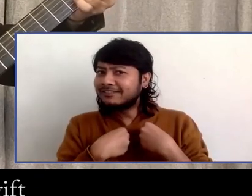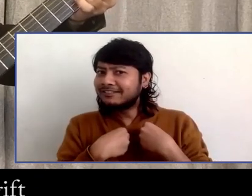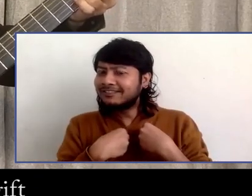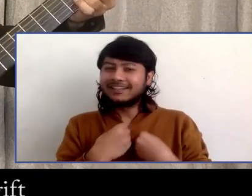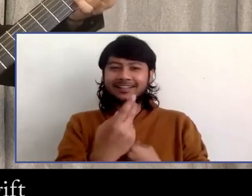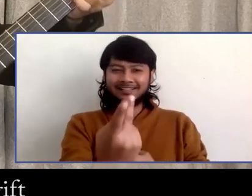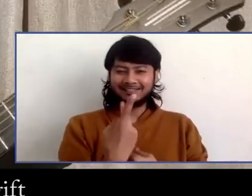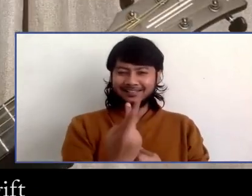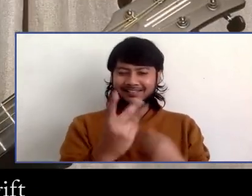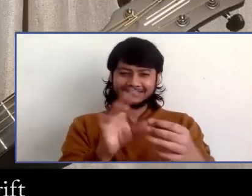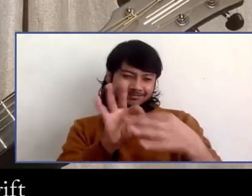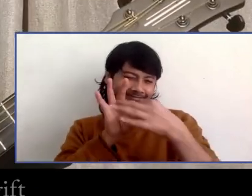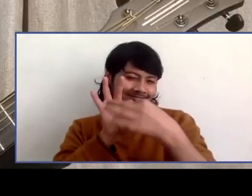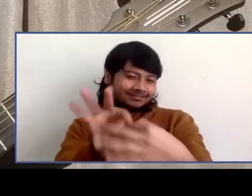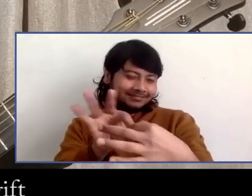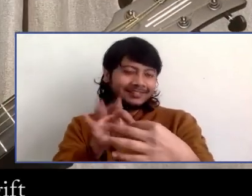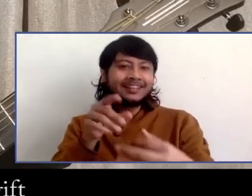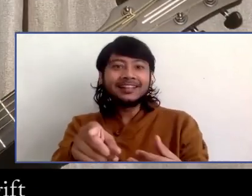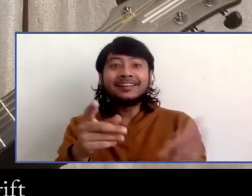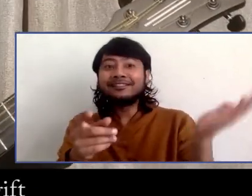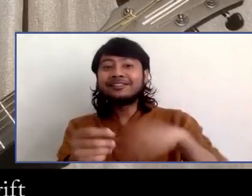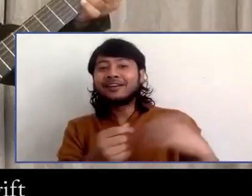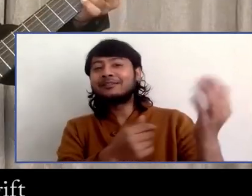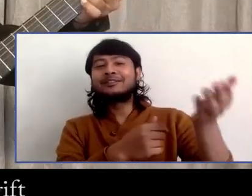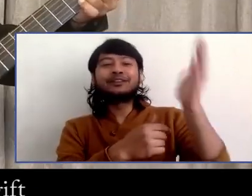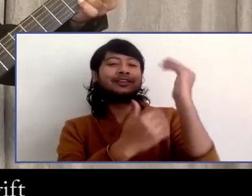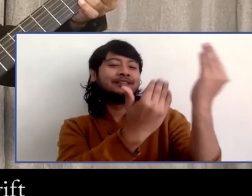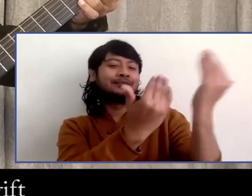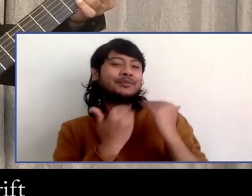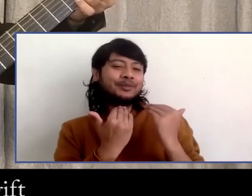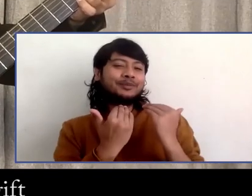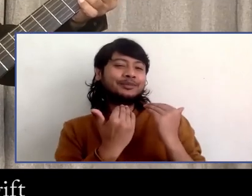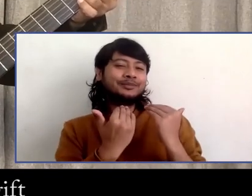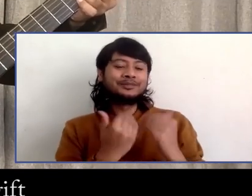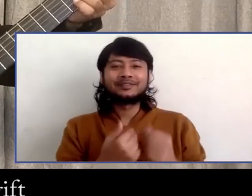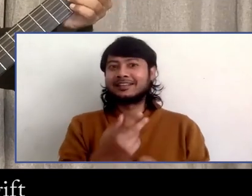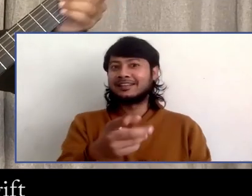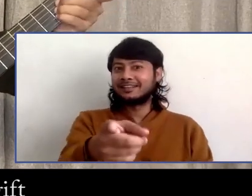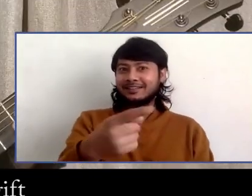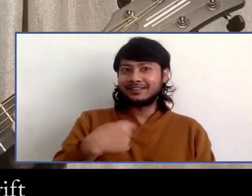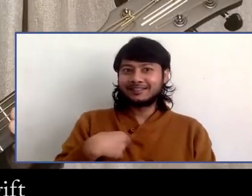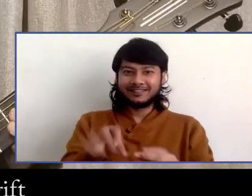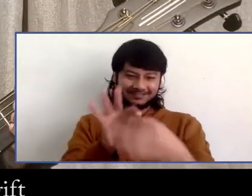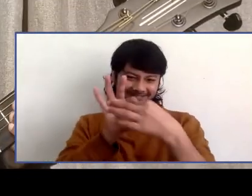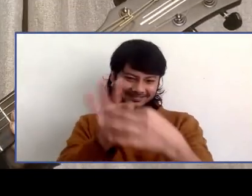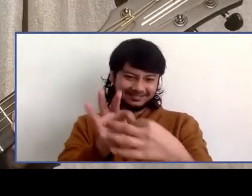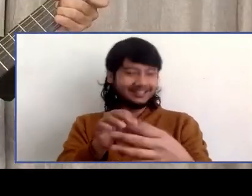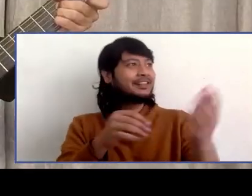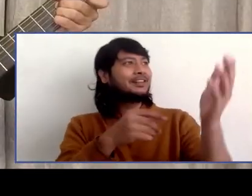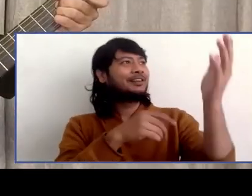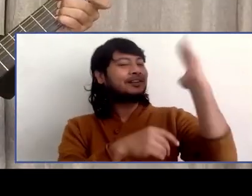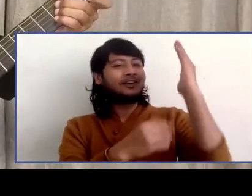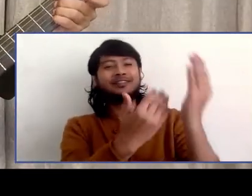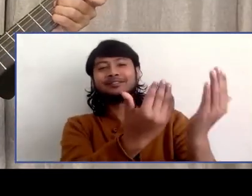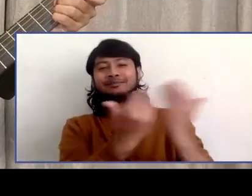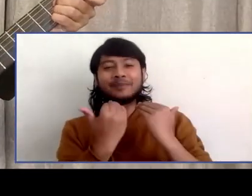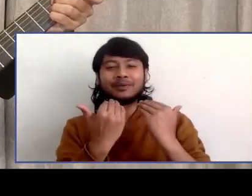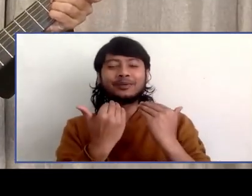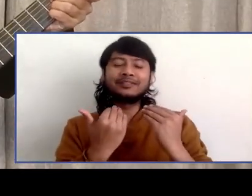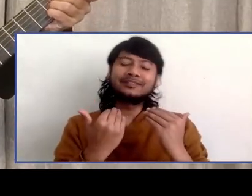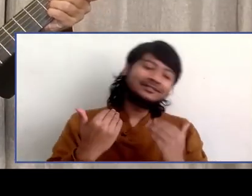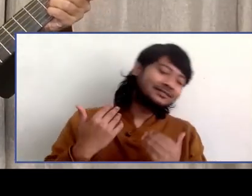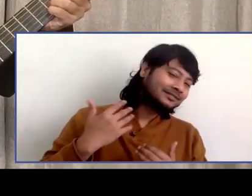रब तेरी सौगात है, अपना जो साथ है रब तेरी सौगात है.